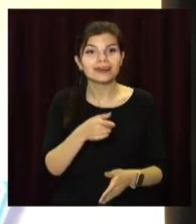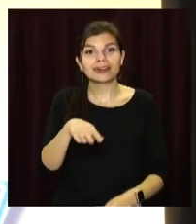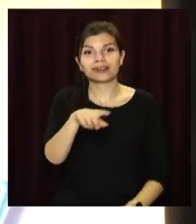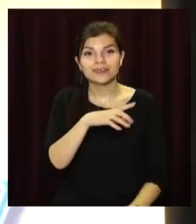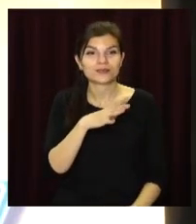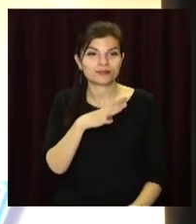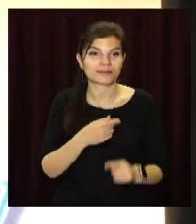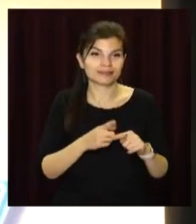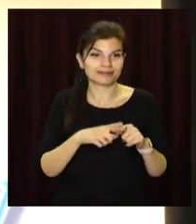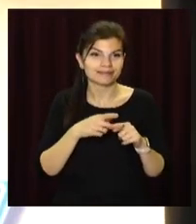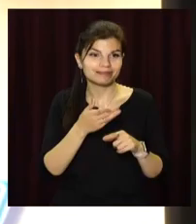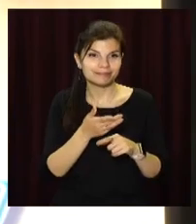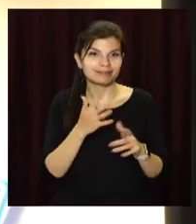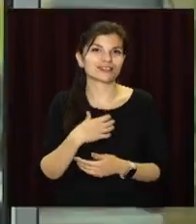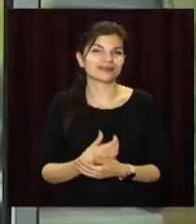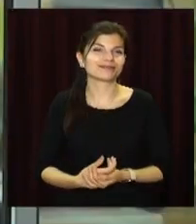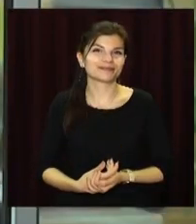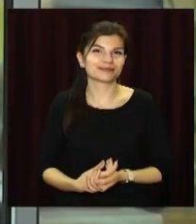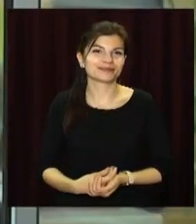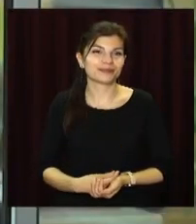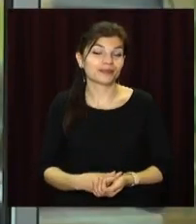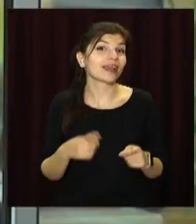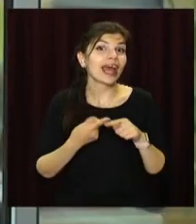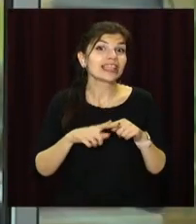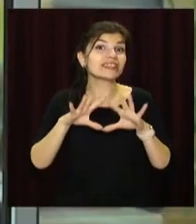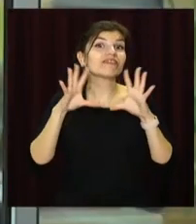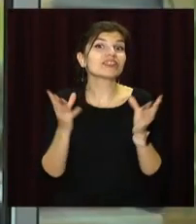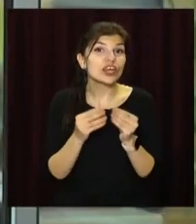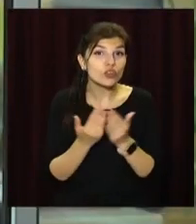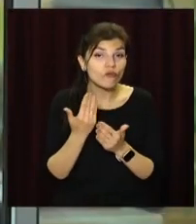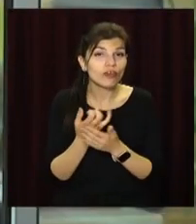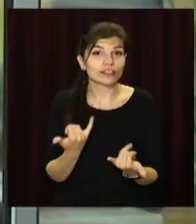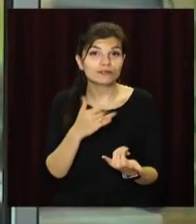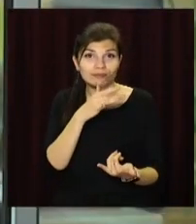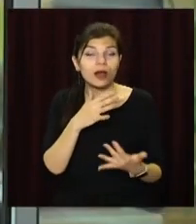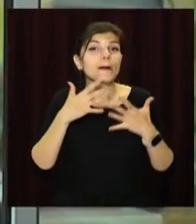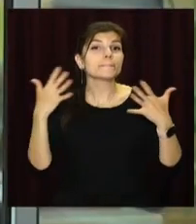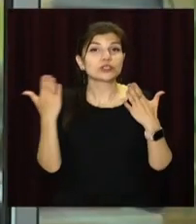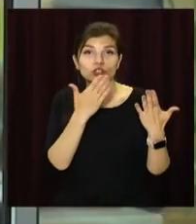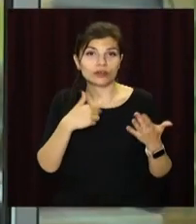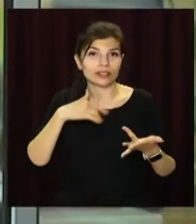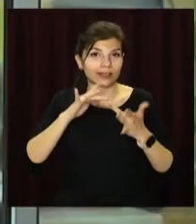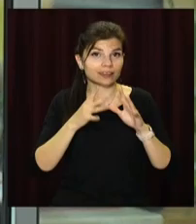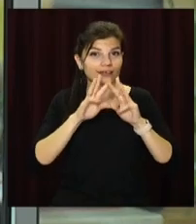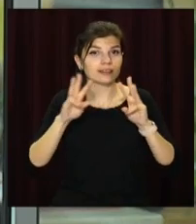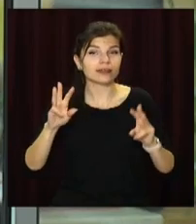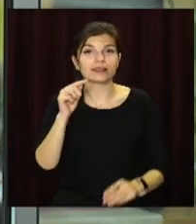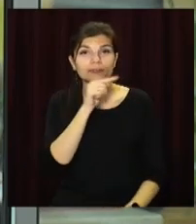Open News, телеканал «Відкритий». І це всі новини на цю годину. Більше читайте на нашому